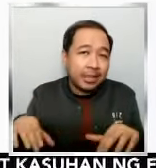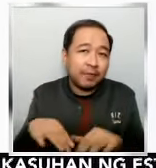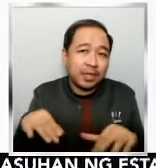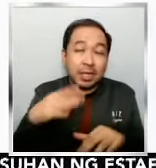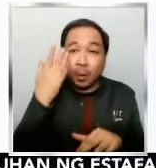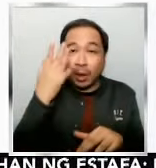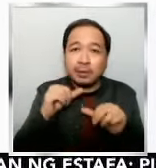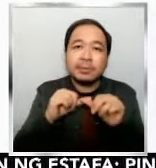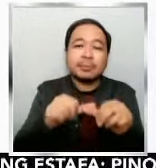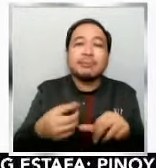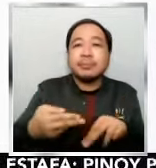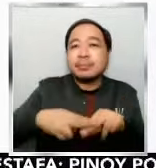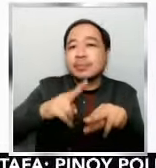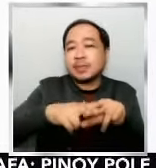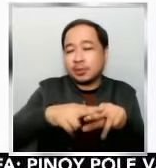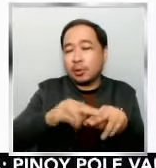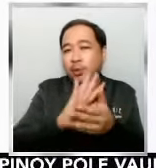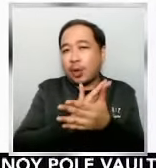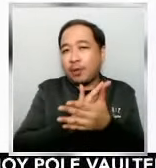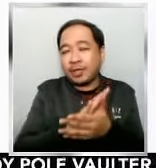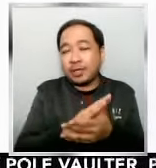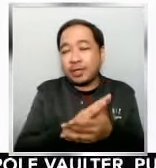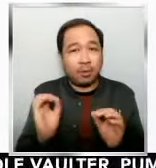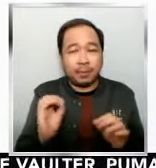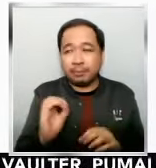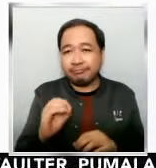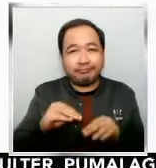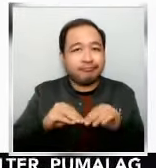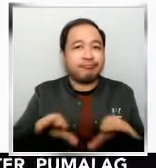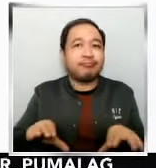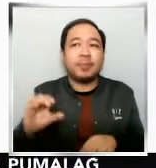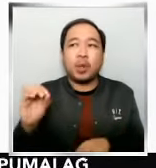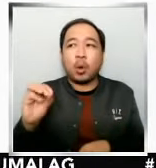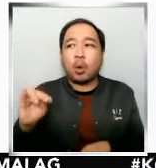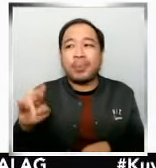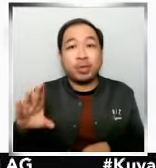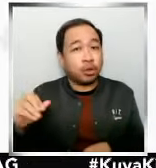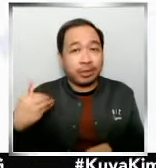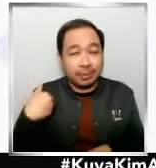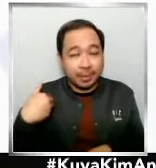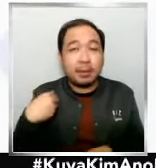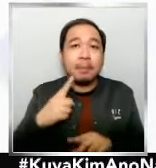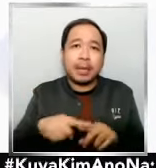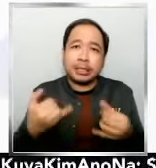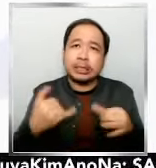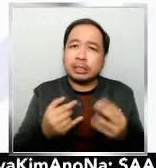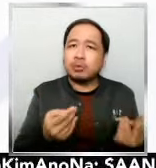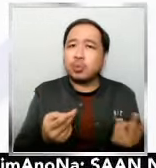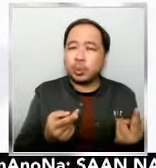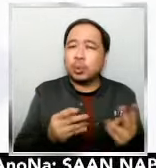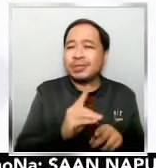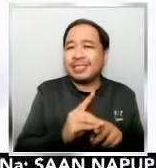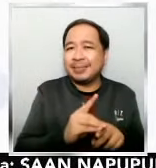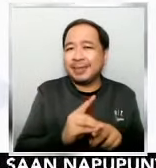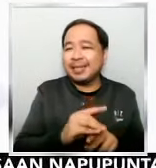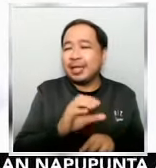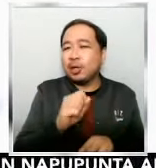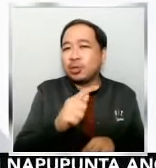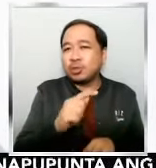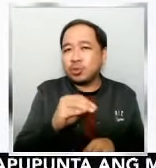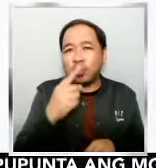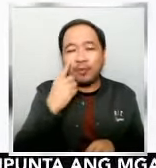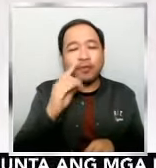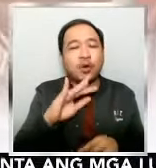bansa. Wala pa raw ang Omicron variant, may disiplina na sila ng katandem niyang si Senate President Tito Soto sa kanilang hybrid online